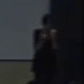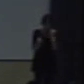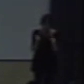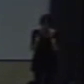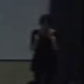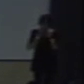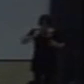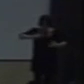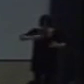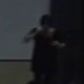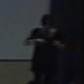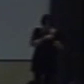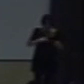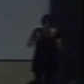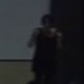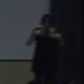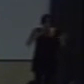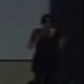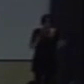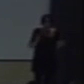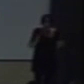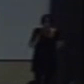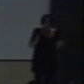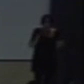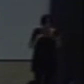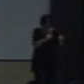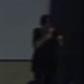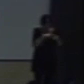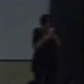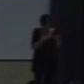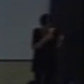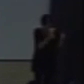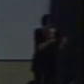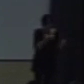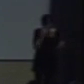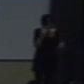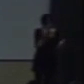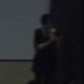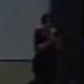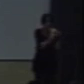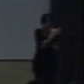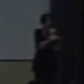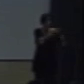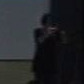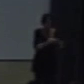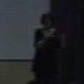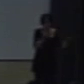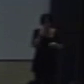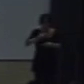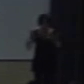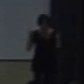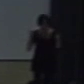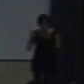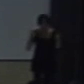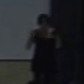sigui utilitzant la tecnologia més puntera, però que les hem de contrastar les informacions i li hem de donar al ciutadà